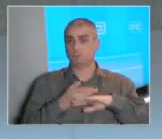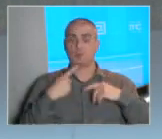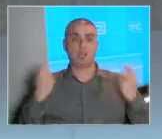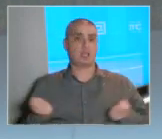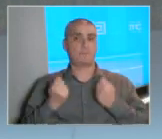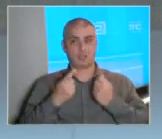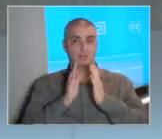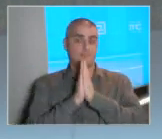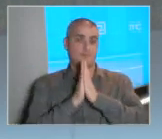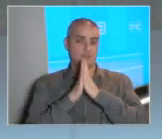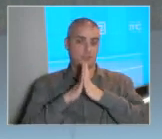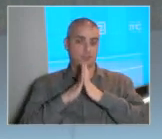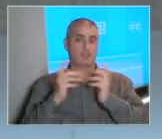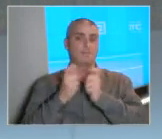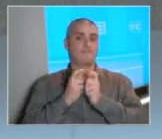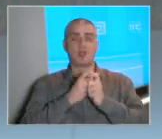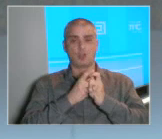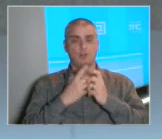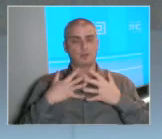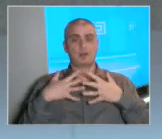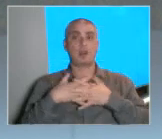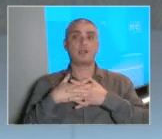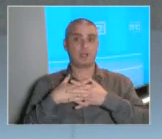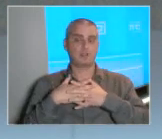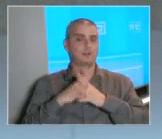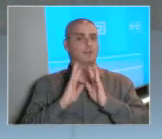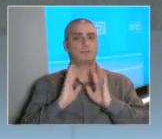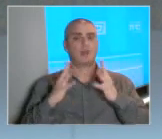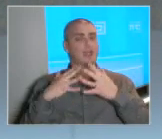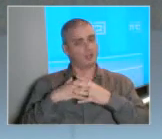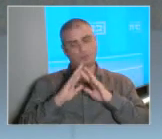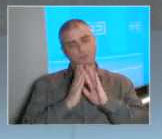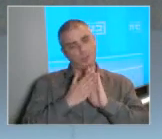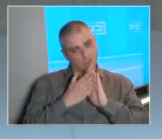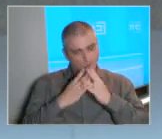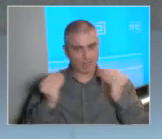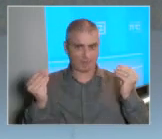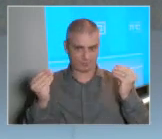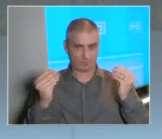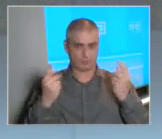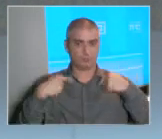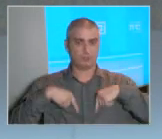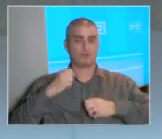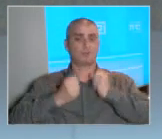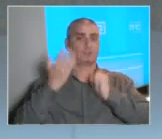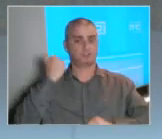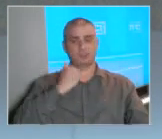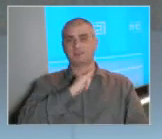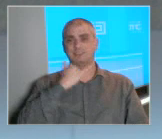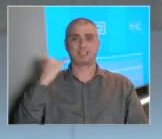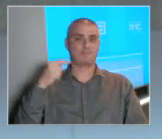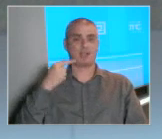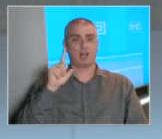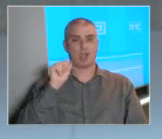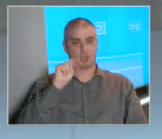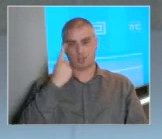קמפיין שקורא למפלגות הגוש להתאחד, בלי איחוד, הכל אבוד. יושבת ראש מרץ לשעבר זהב הגלון